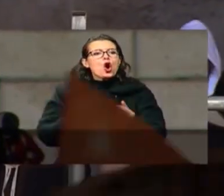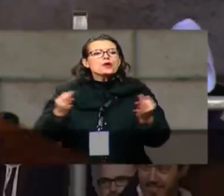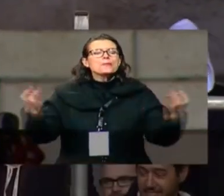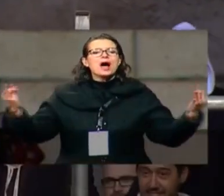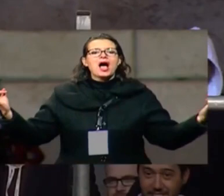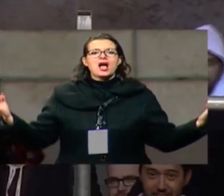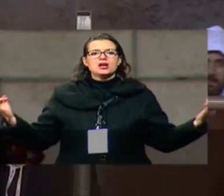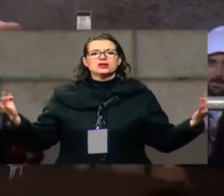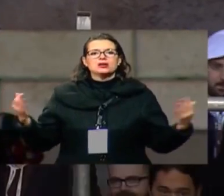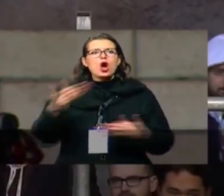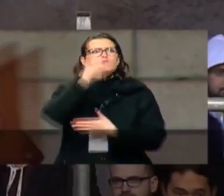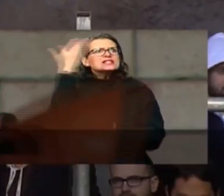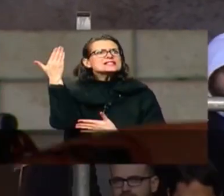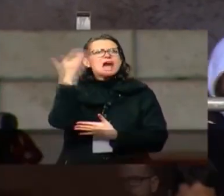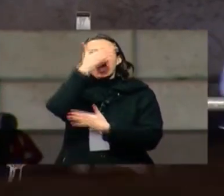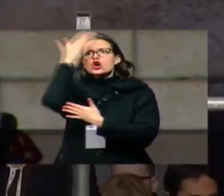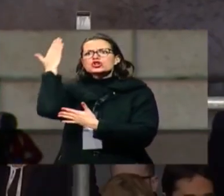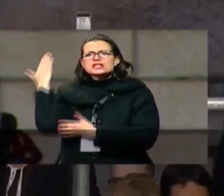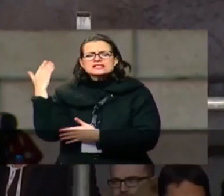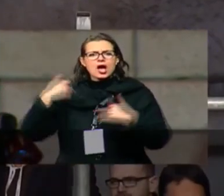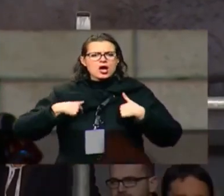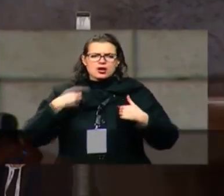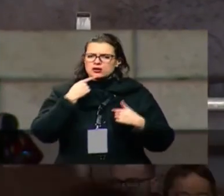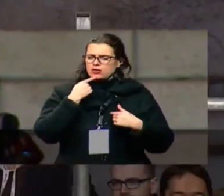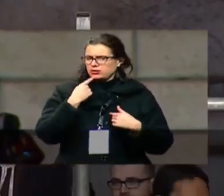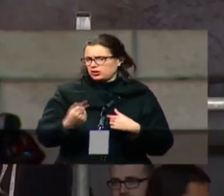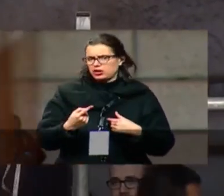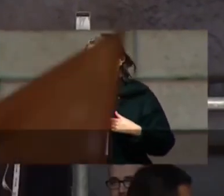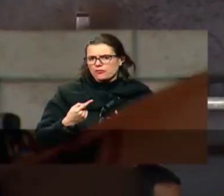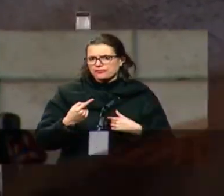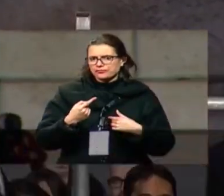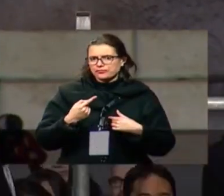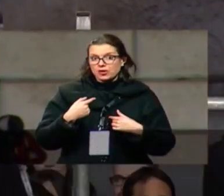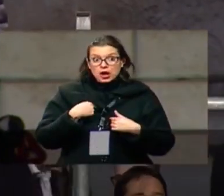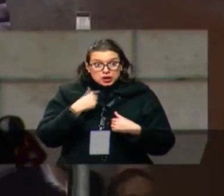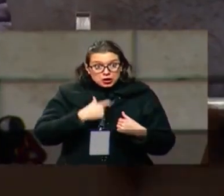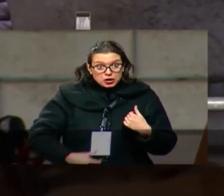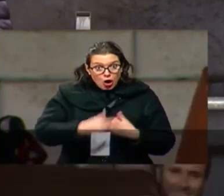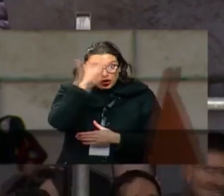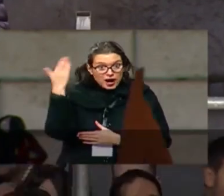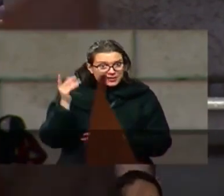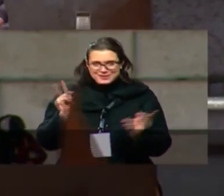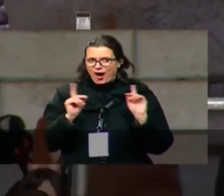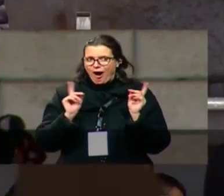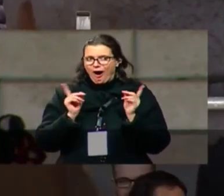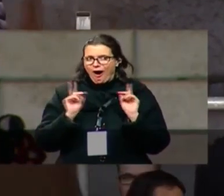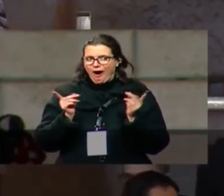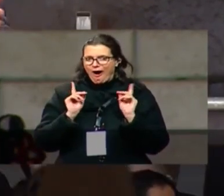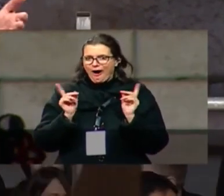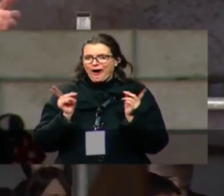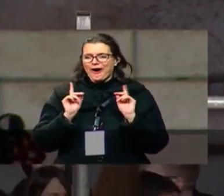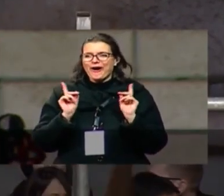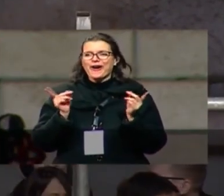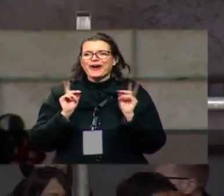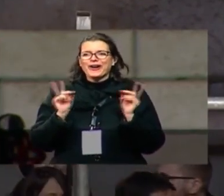così poi onestà onestà onestà io vi devo fare una confidenza Io non sono una persona onesta No no